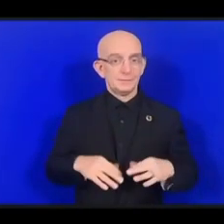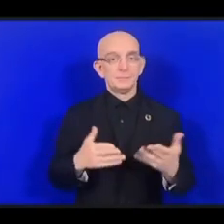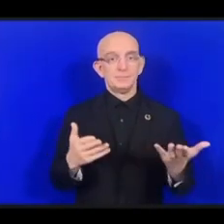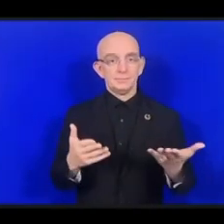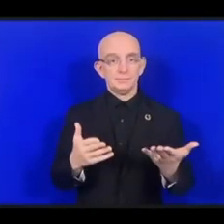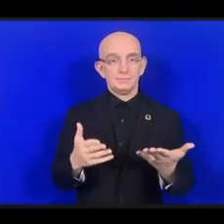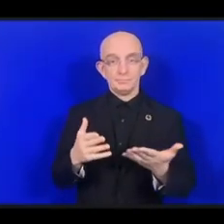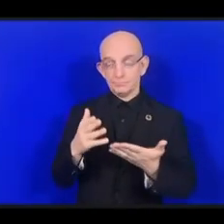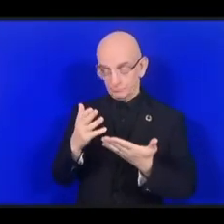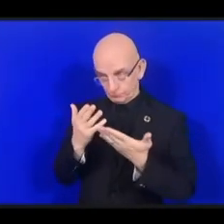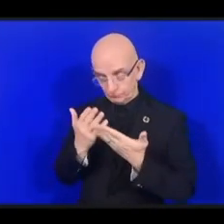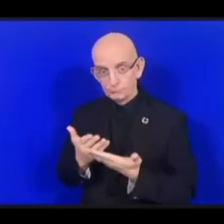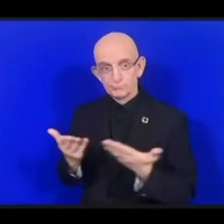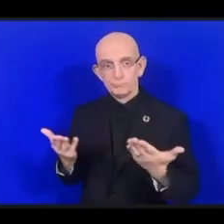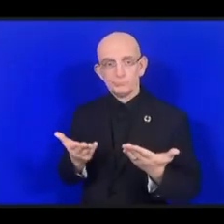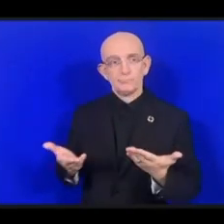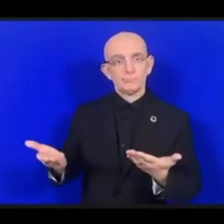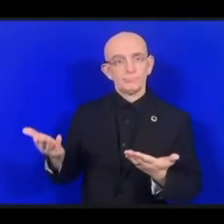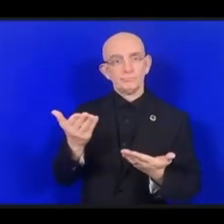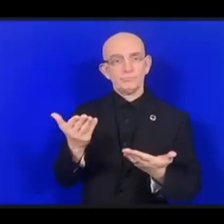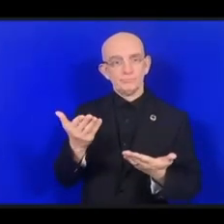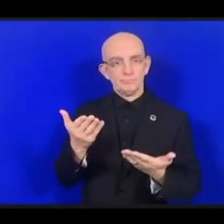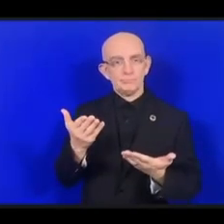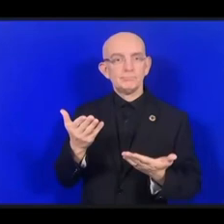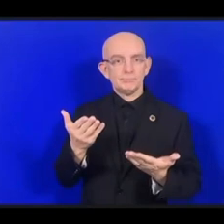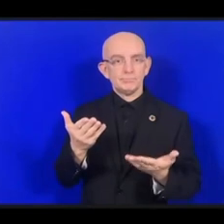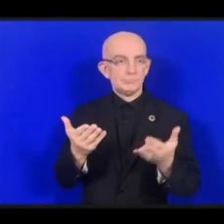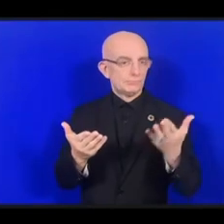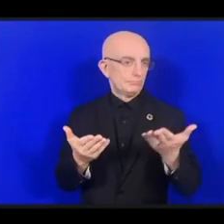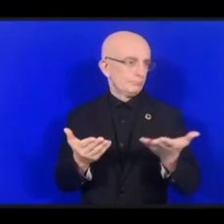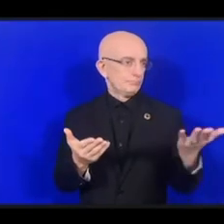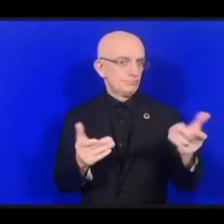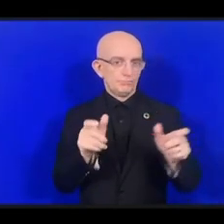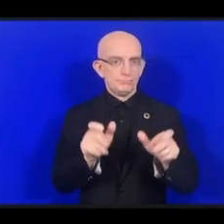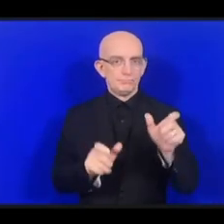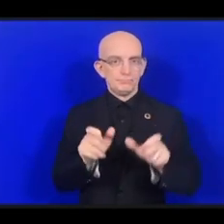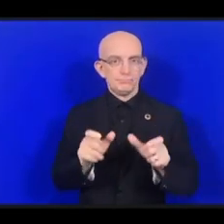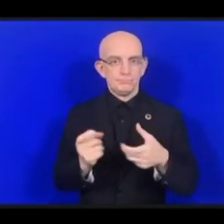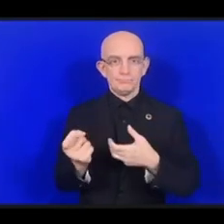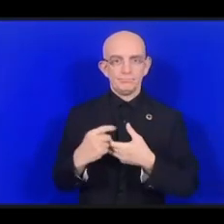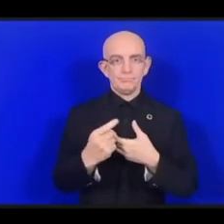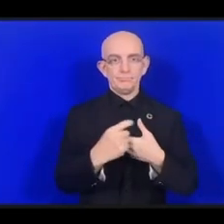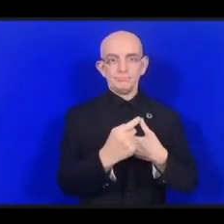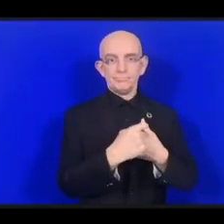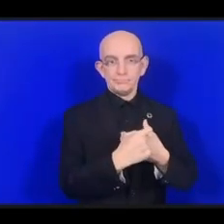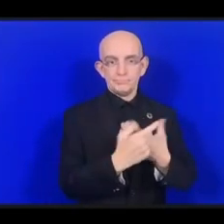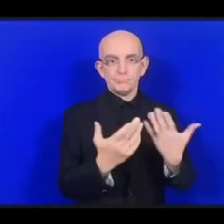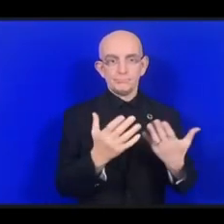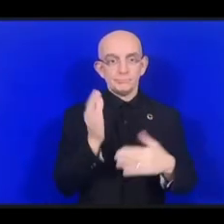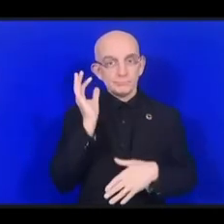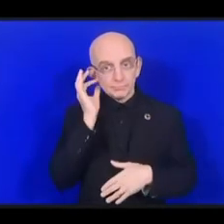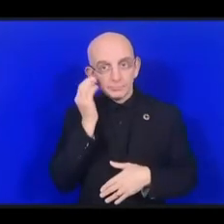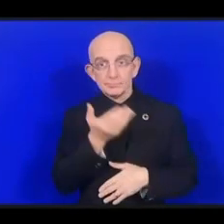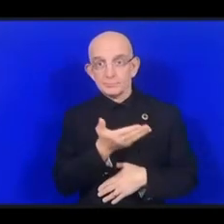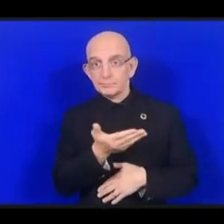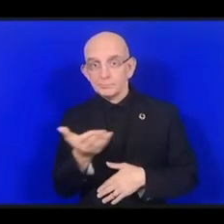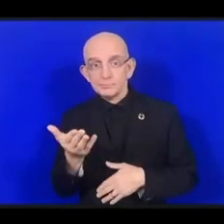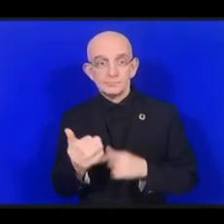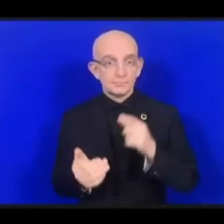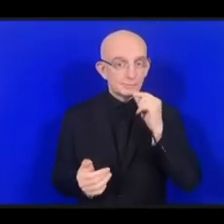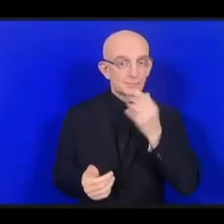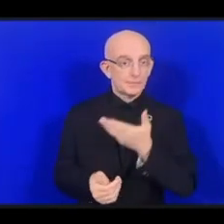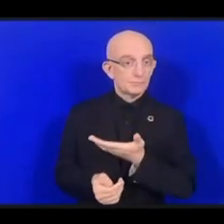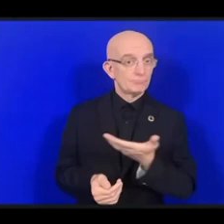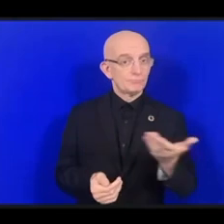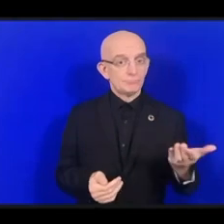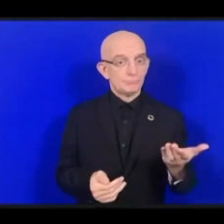messieurs personne non binaire c'est un plaisir de m'adresser à vous à ce dernier jour en ce dernier jour du